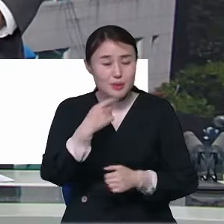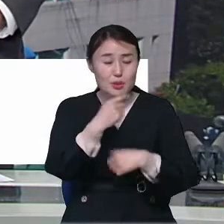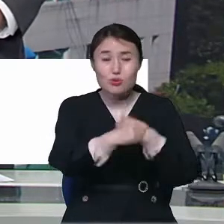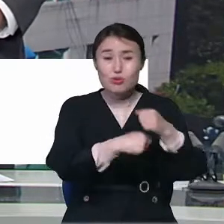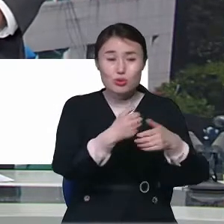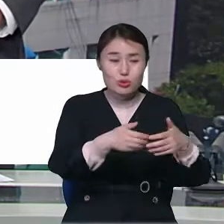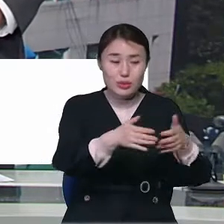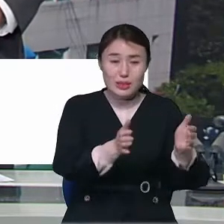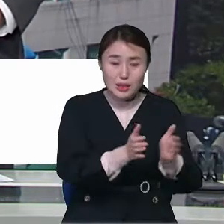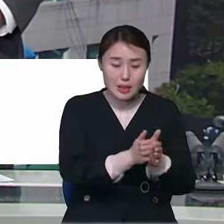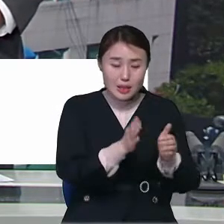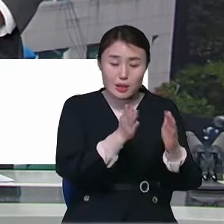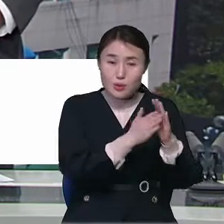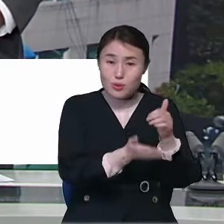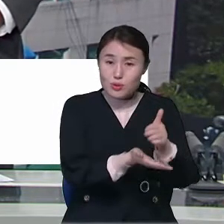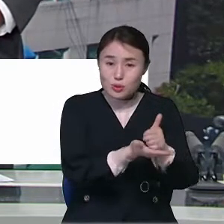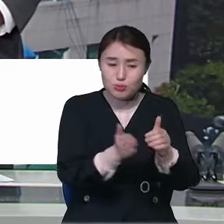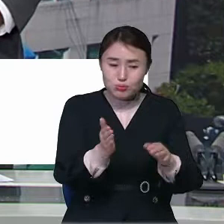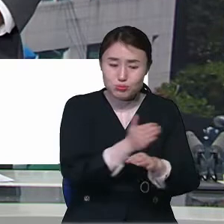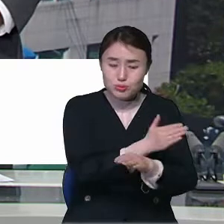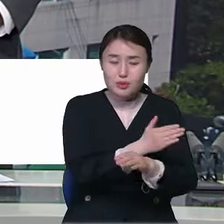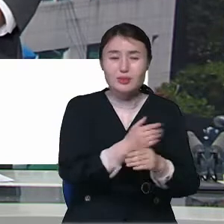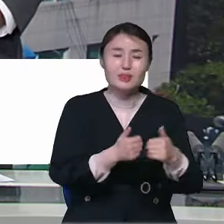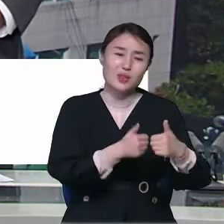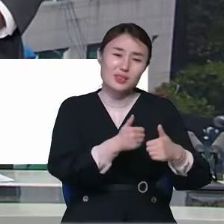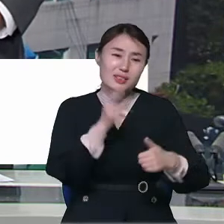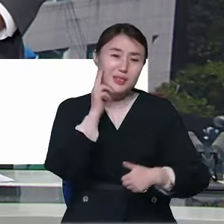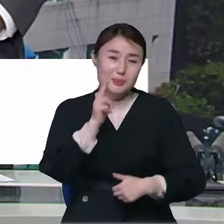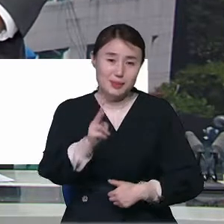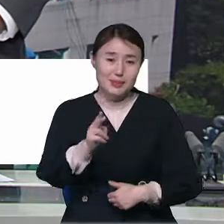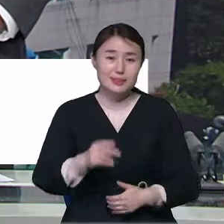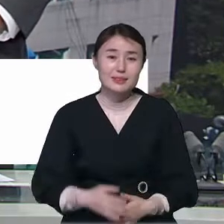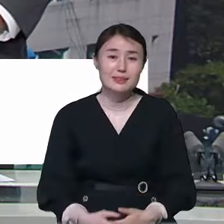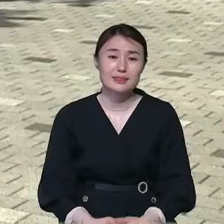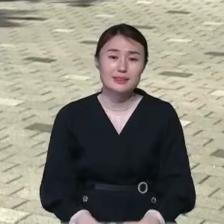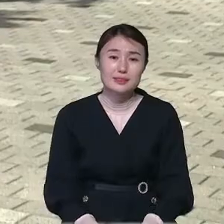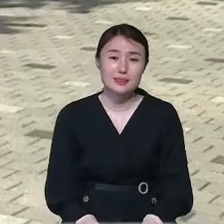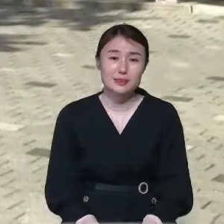민주당 궁 첨부터 치열한 경쟁이 예상됩니다 고우리 기자입니다